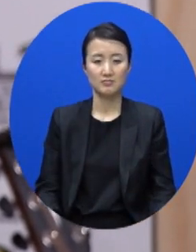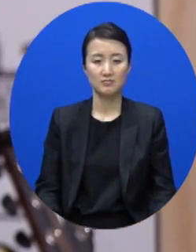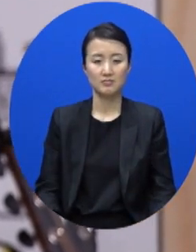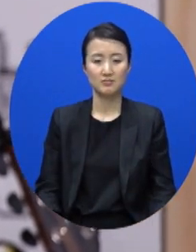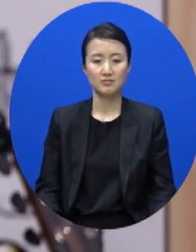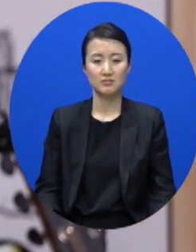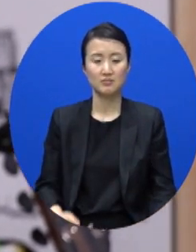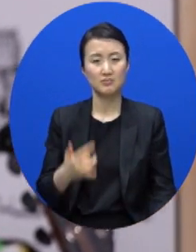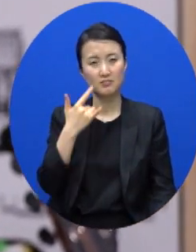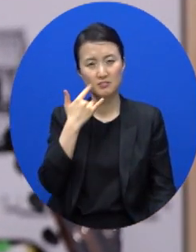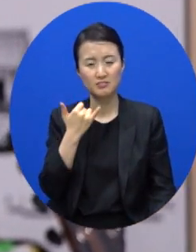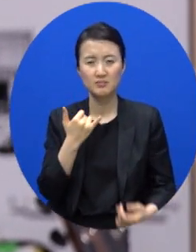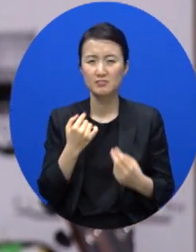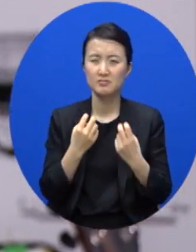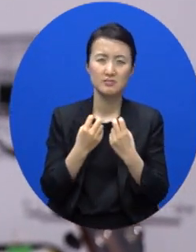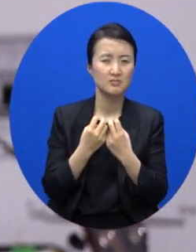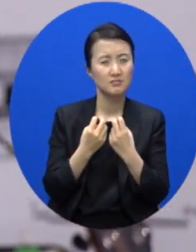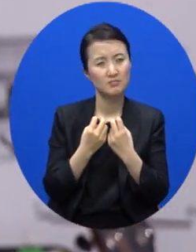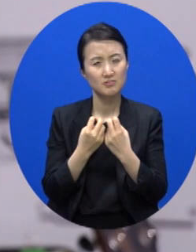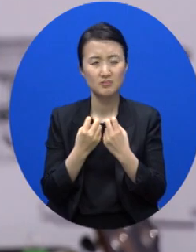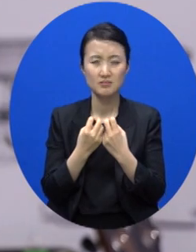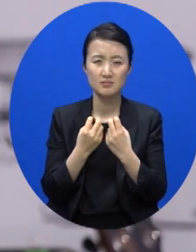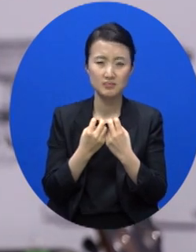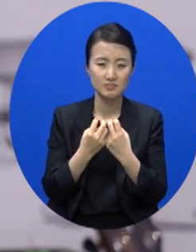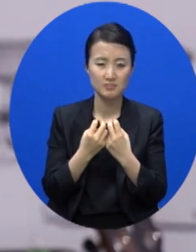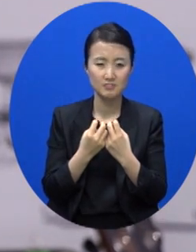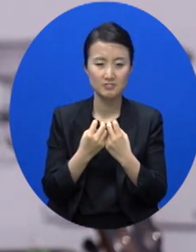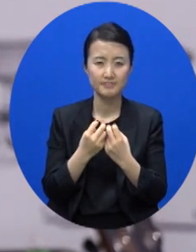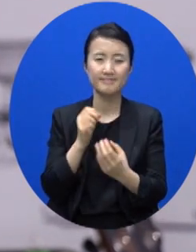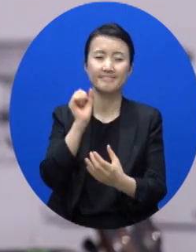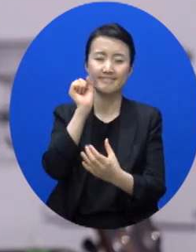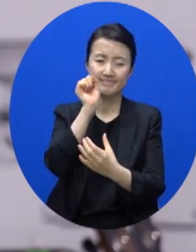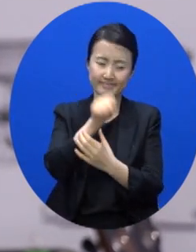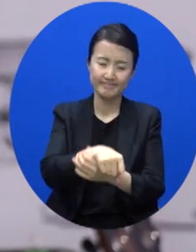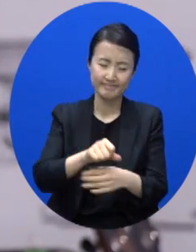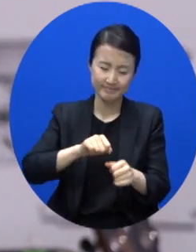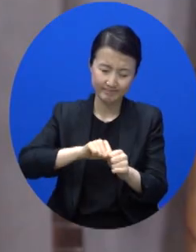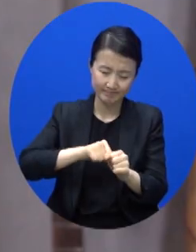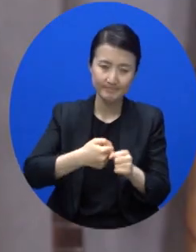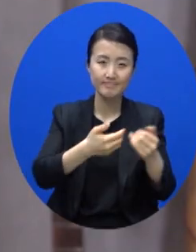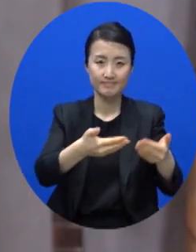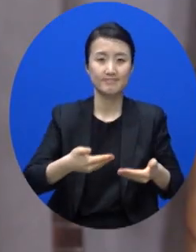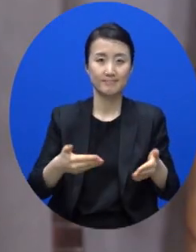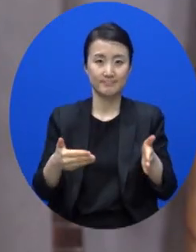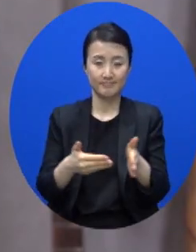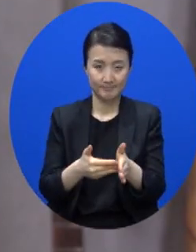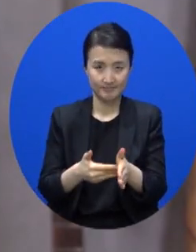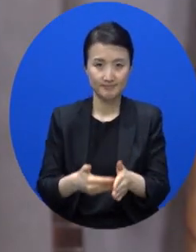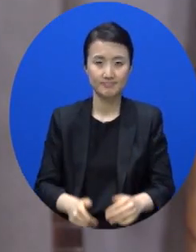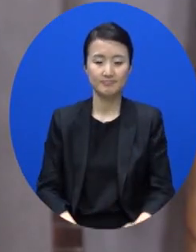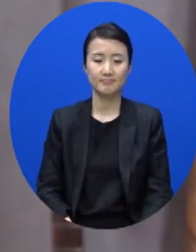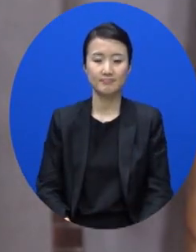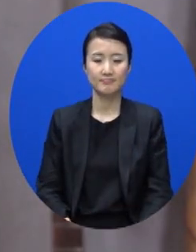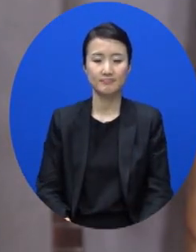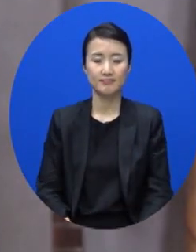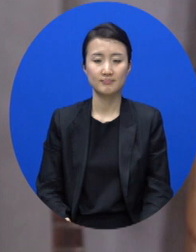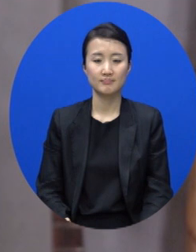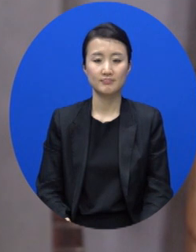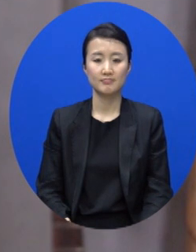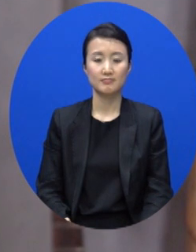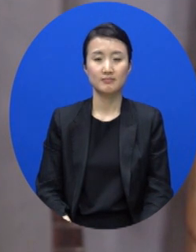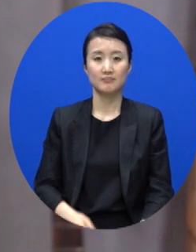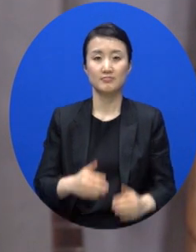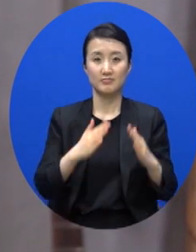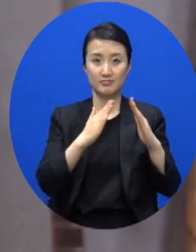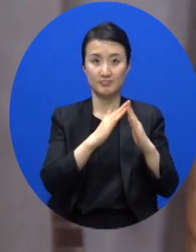집에서 안 되겠다고 생각했는지 허락을 하셨어요. 집에서 허락을 했으니 선생님